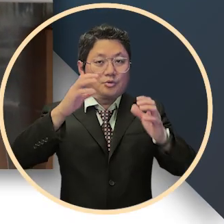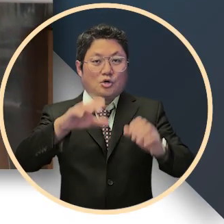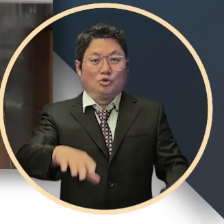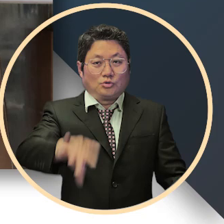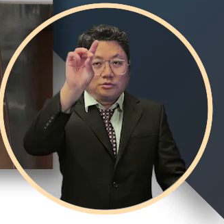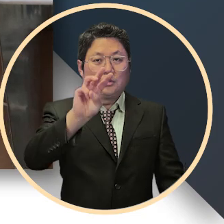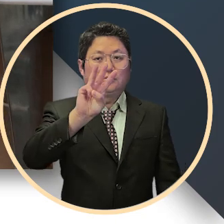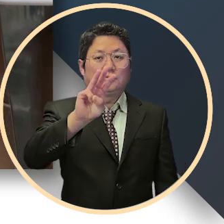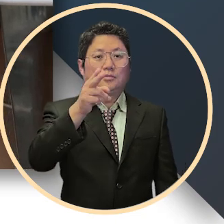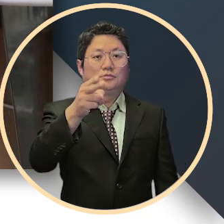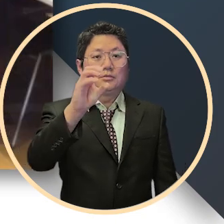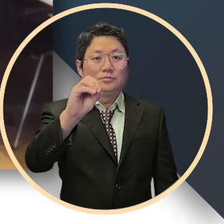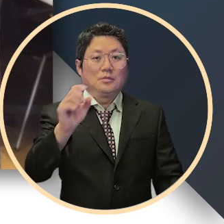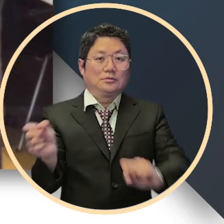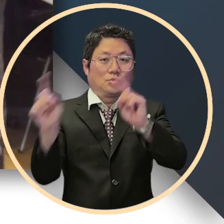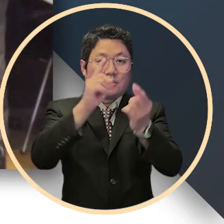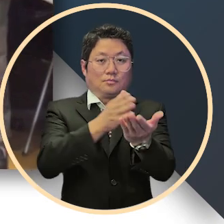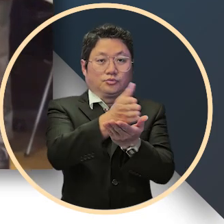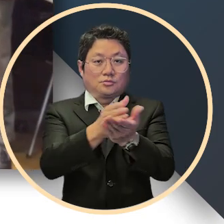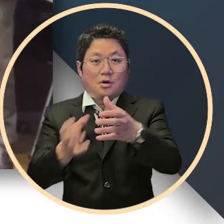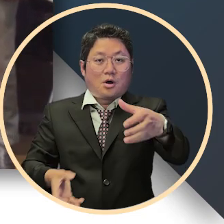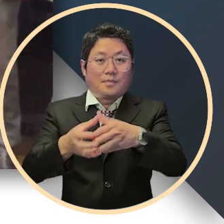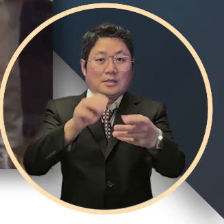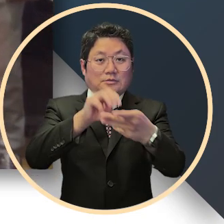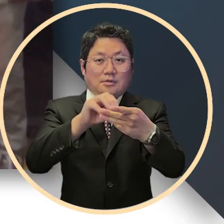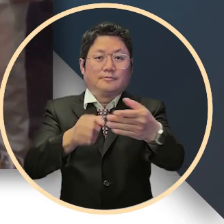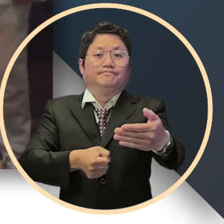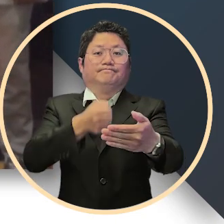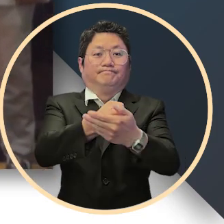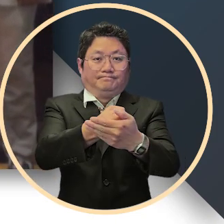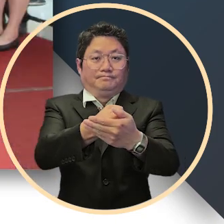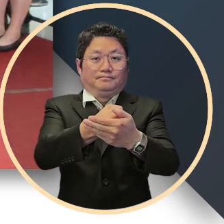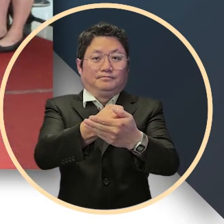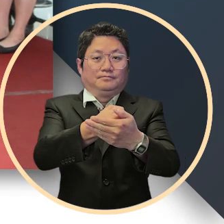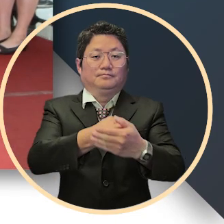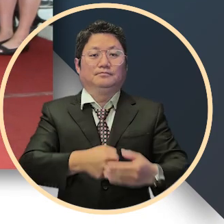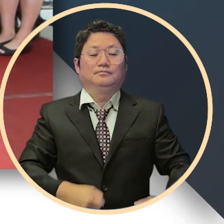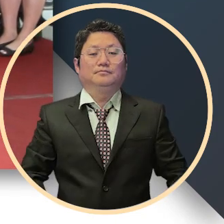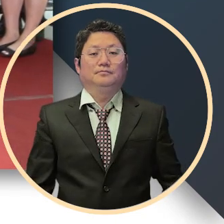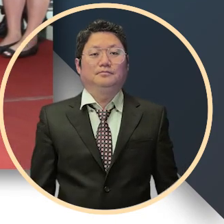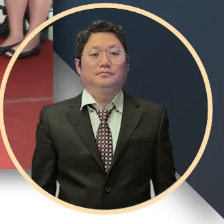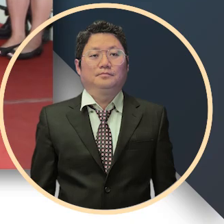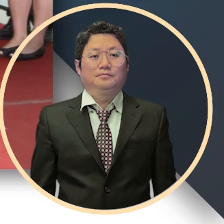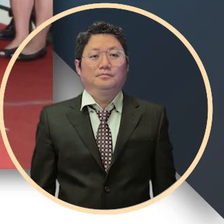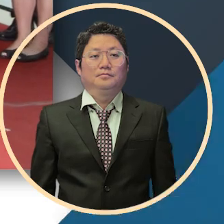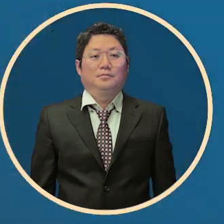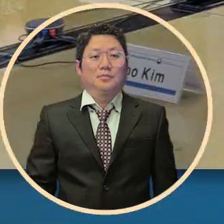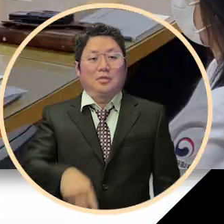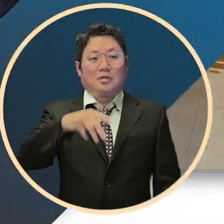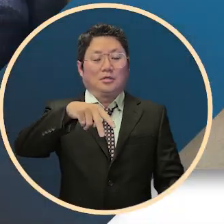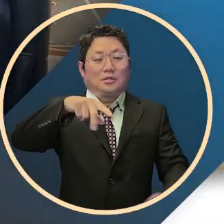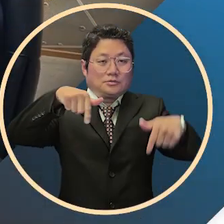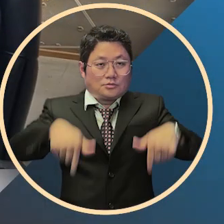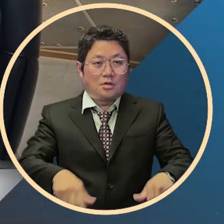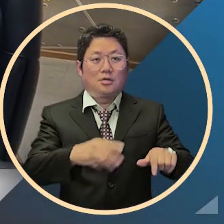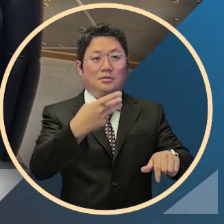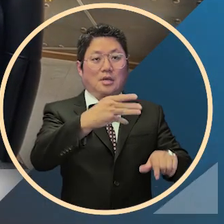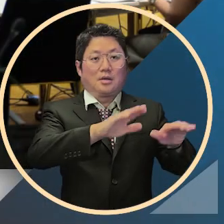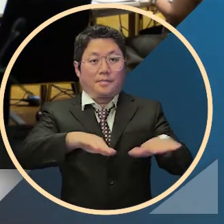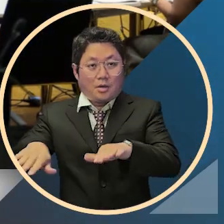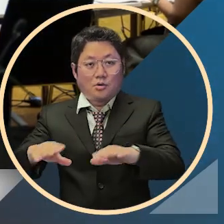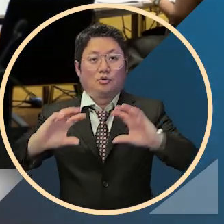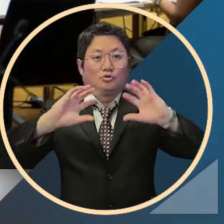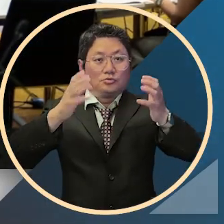2017년 대한민국 최초로 세계보건기구 재활분야 협력센터로 지정된 이래로 서태평양 지역